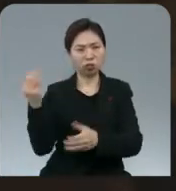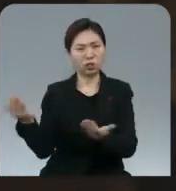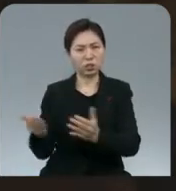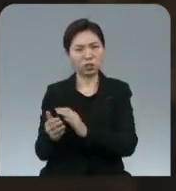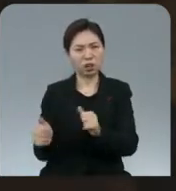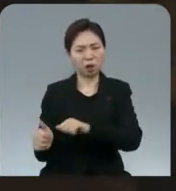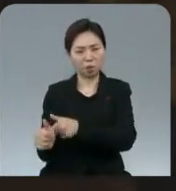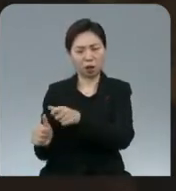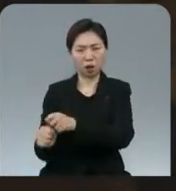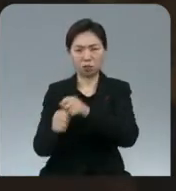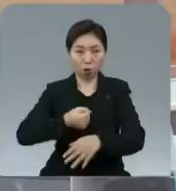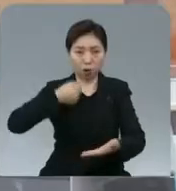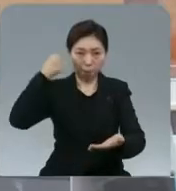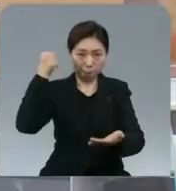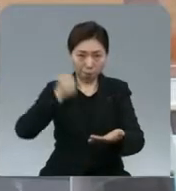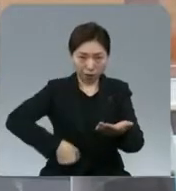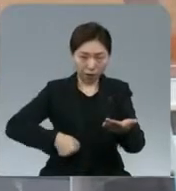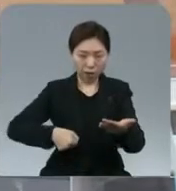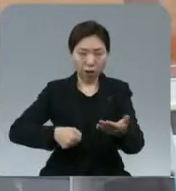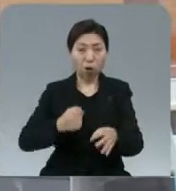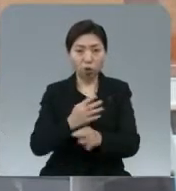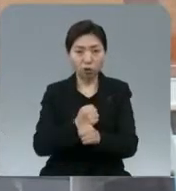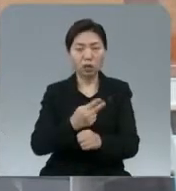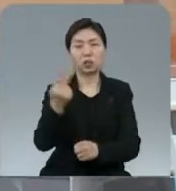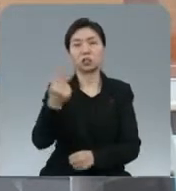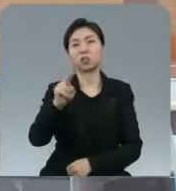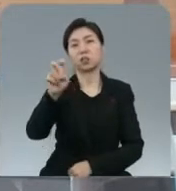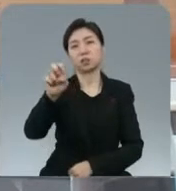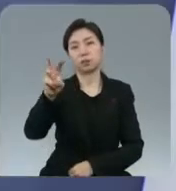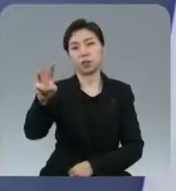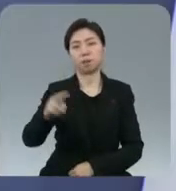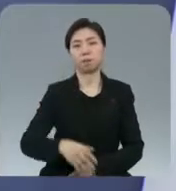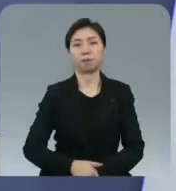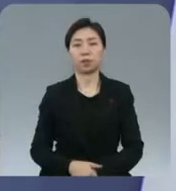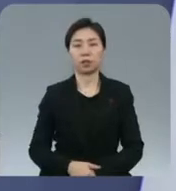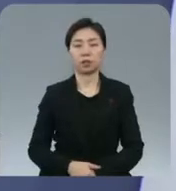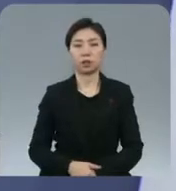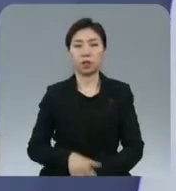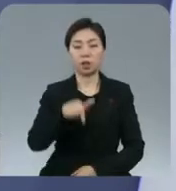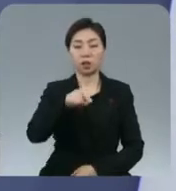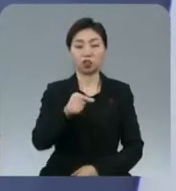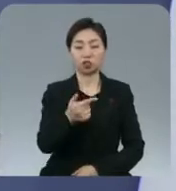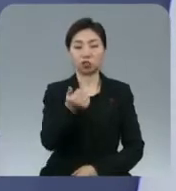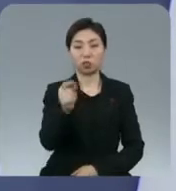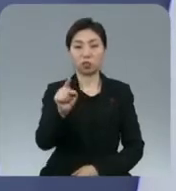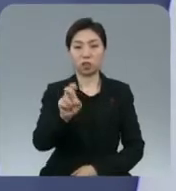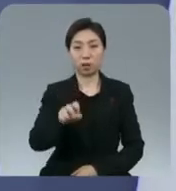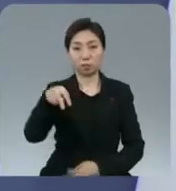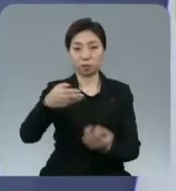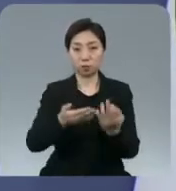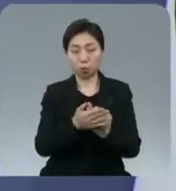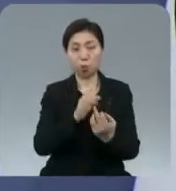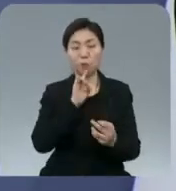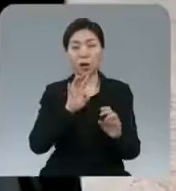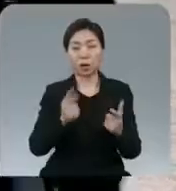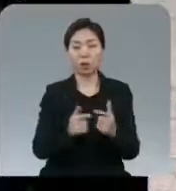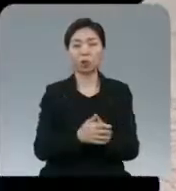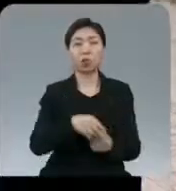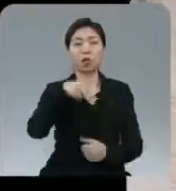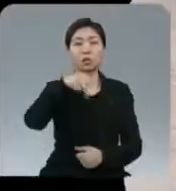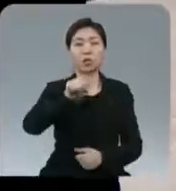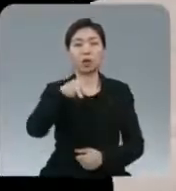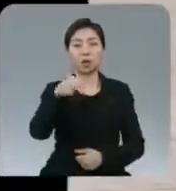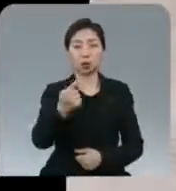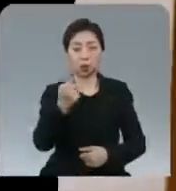dự kiến sẽ trở thành một vấn đề nổi cộm ngại cả ấm trong quan hệ Hạnh nhật tương tự như việc đảo hashima còn gọi là đảo quân hàm